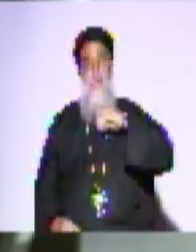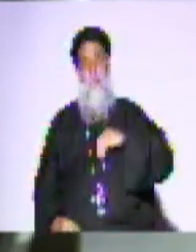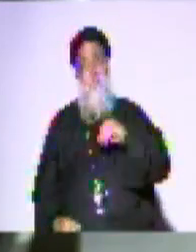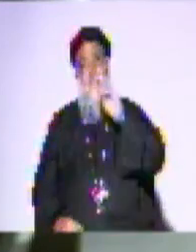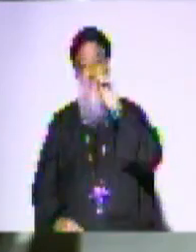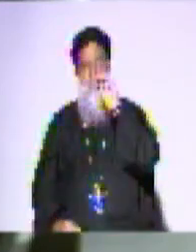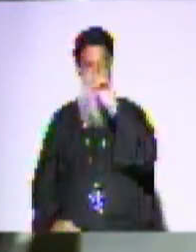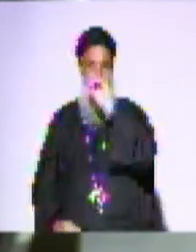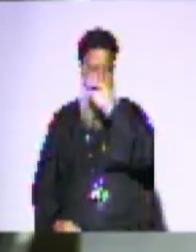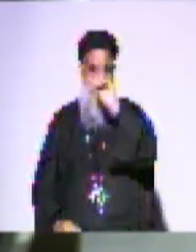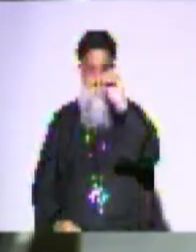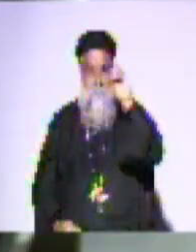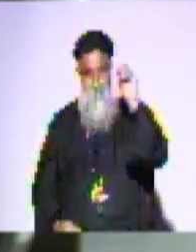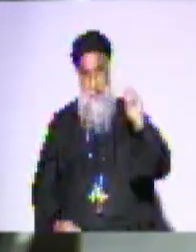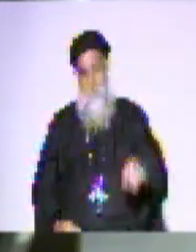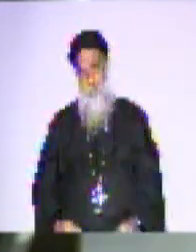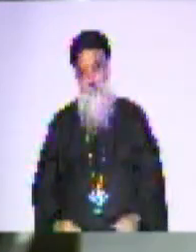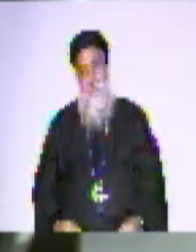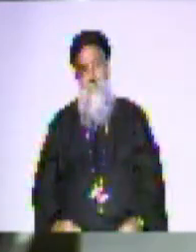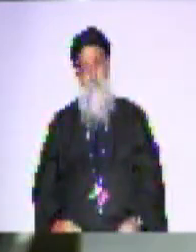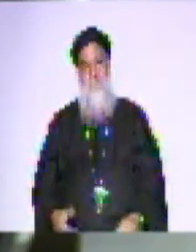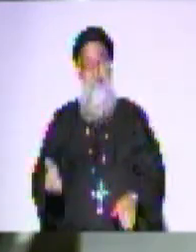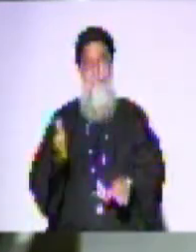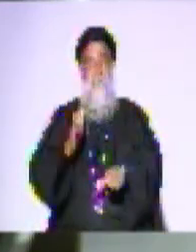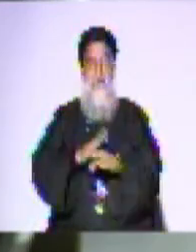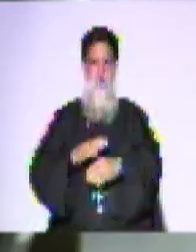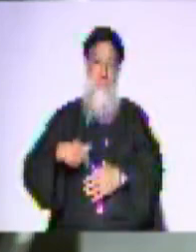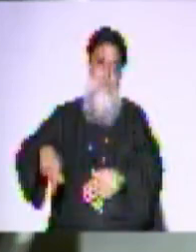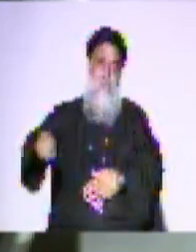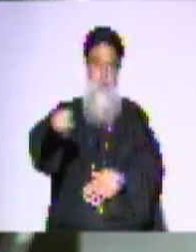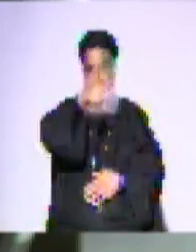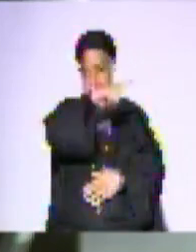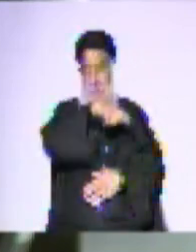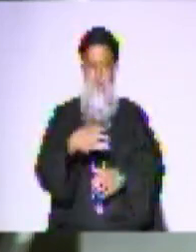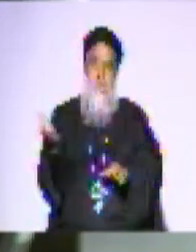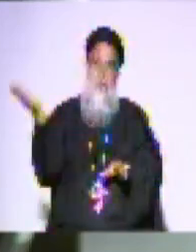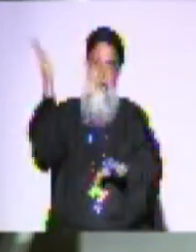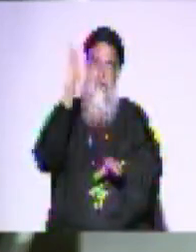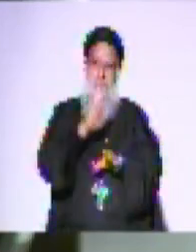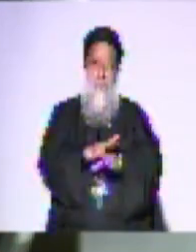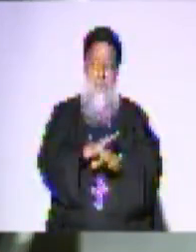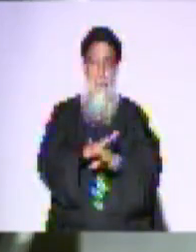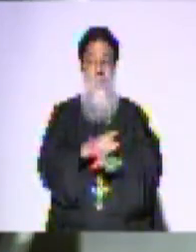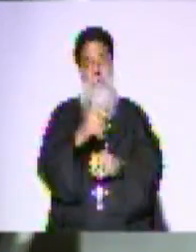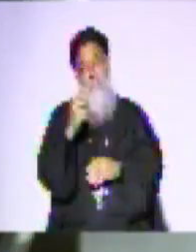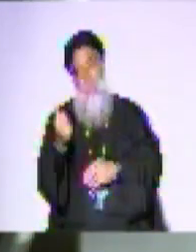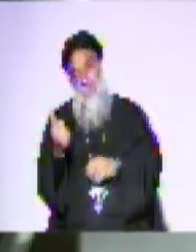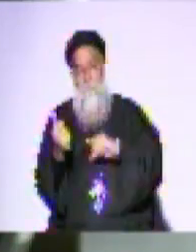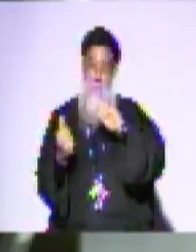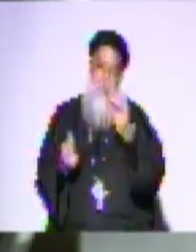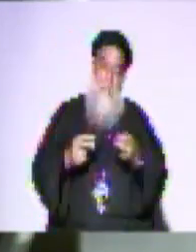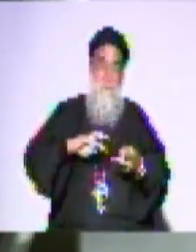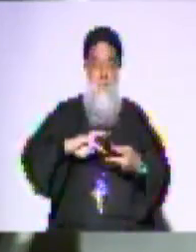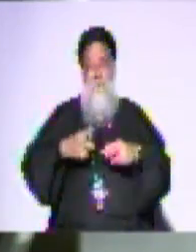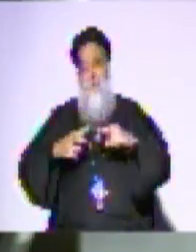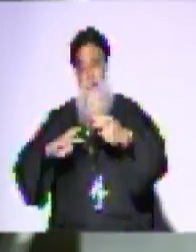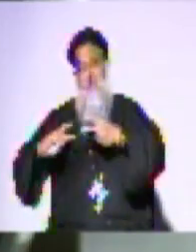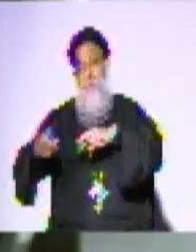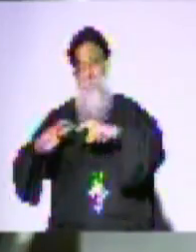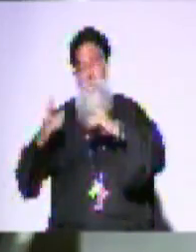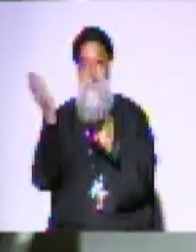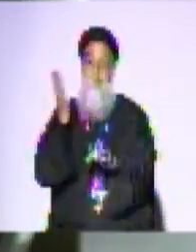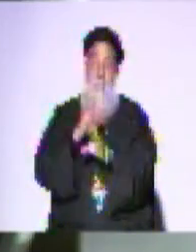لهم إنه الموت ده الكل هيموت بطريقة أو بأخرى،